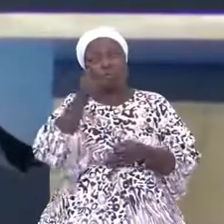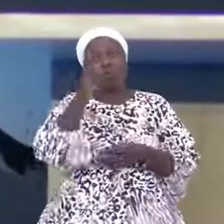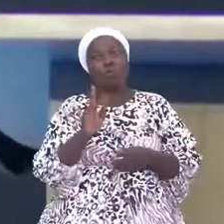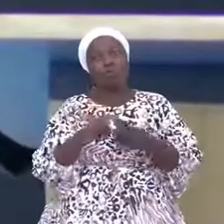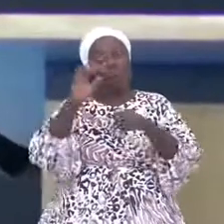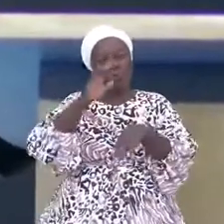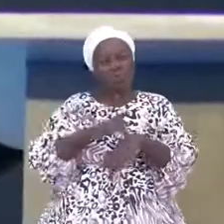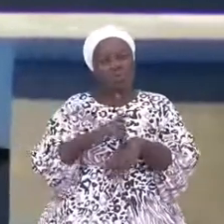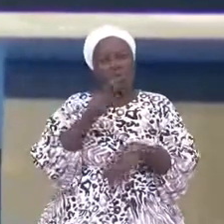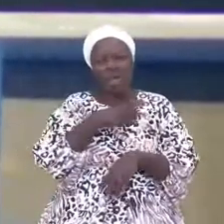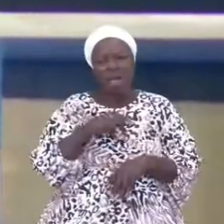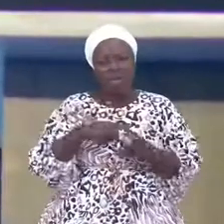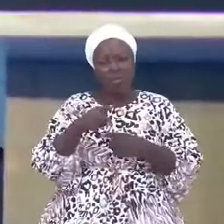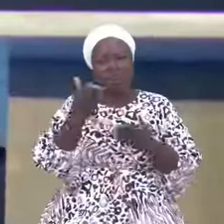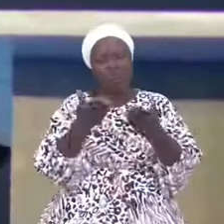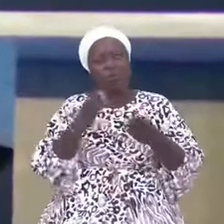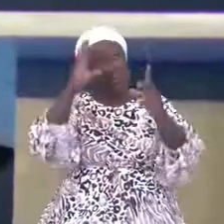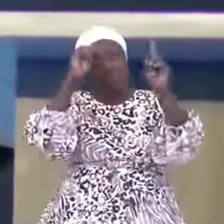interne et tu veux qu'il touche?